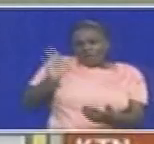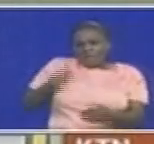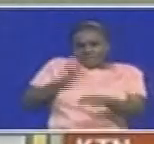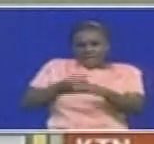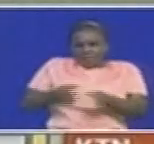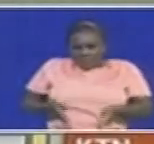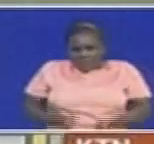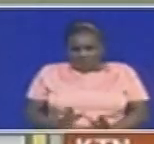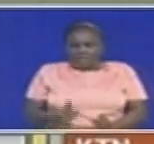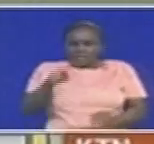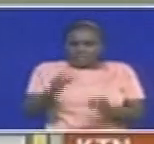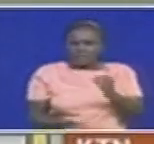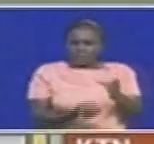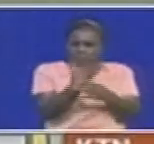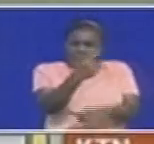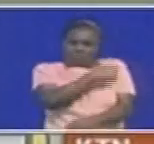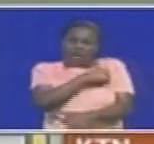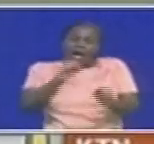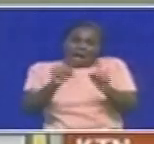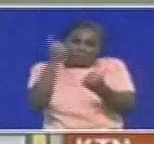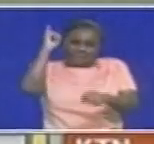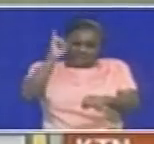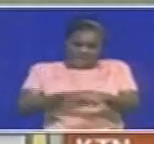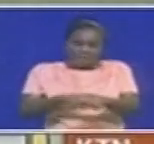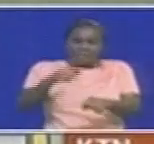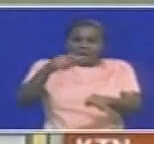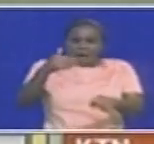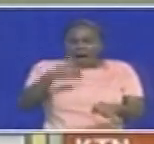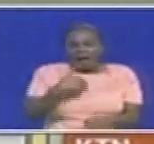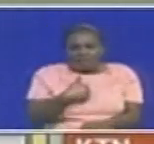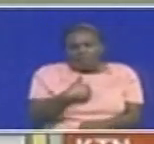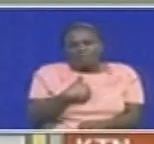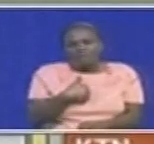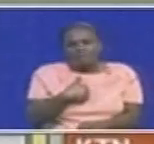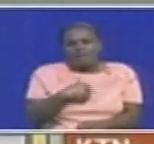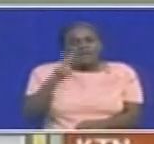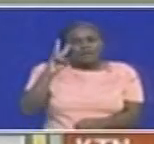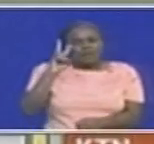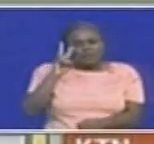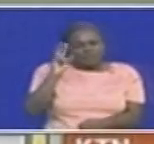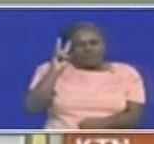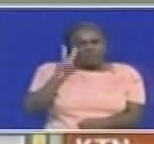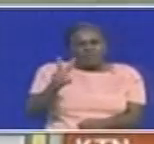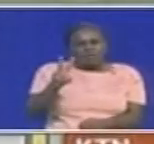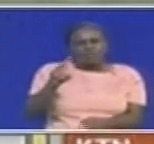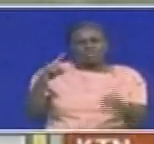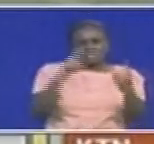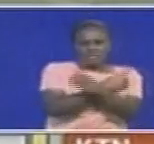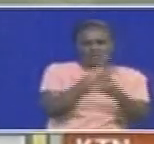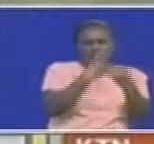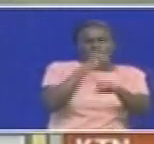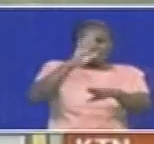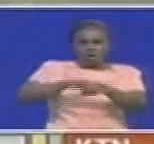wakijifungua. Kuzinduliwa kwa zahanati hii kunajiri wakati ambapo kumekuwa na maoni tofauti kuhusiana na madaktari